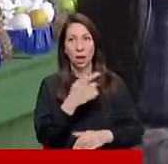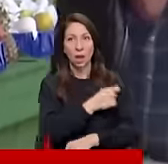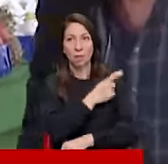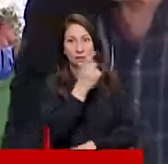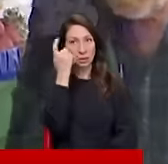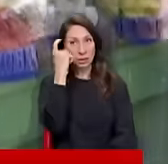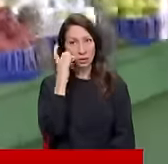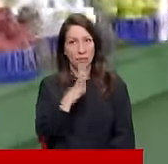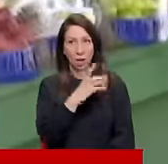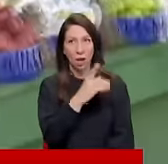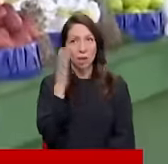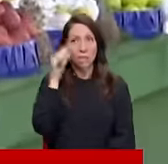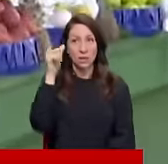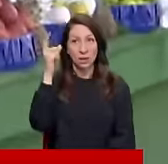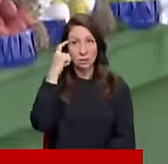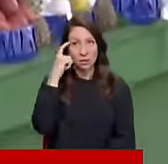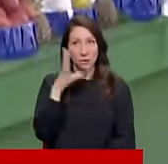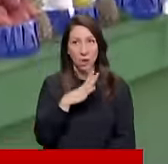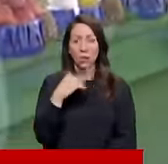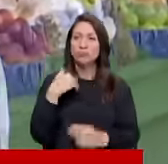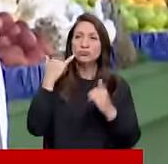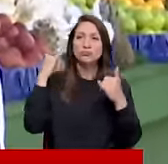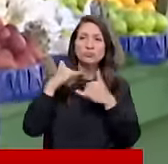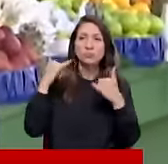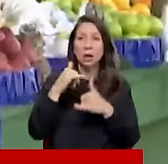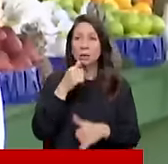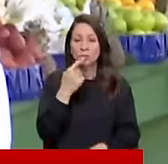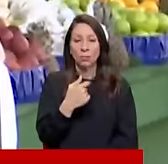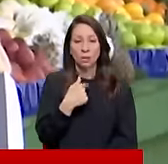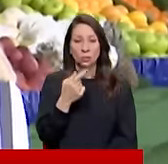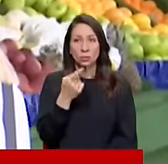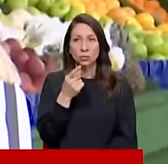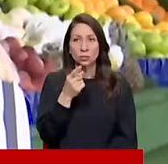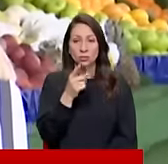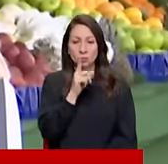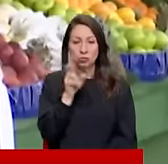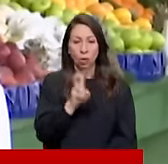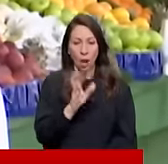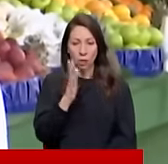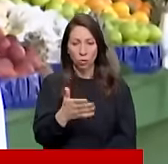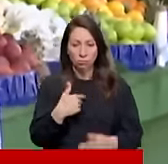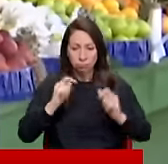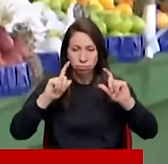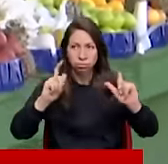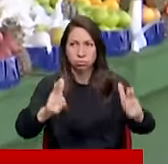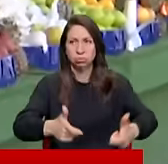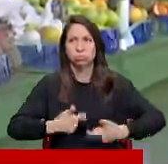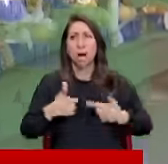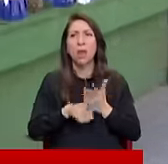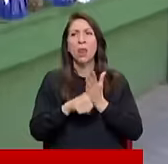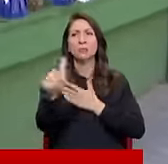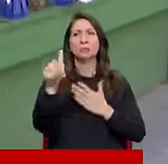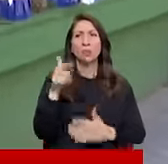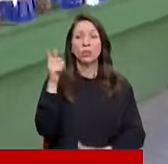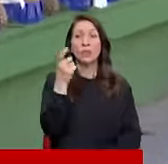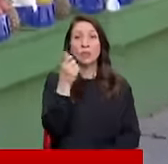Almanya'da tanıdıklarım falan var. Amerika'da tanıdıklarım var. Onlarla görüşüyorum. Adam diyor ki ben diyor 100 dolarla gidiyorum. Dünyayı dolduruyorum diyor. Her şeyimi alıyorum diyor.